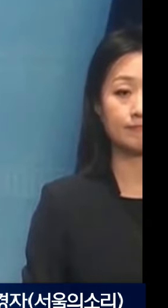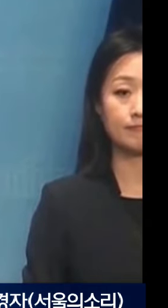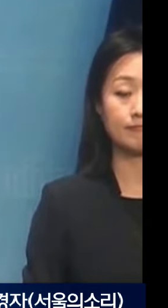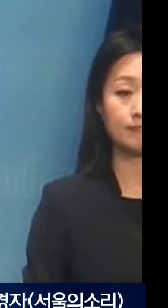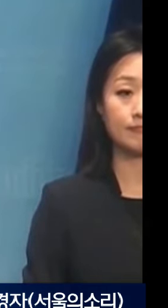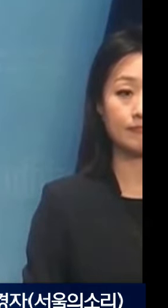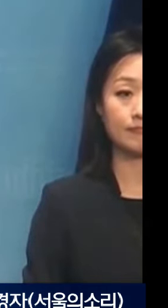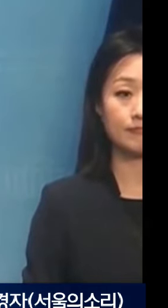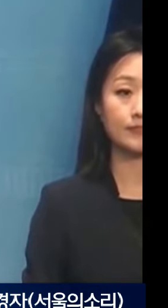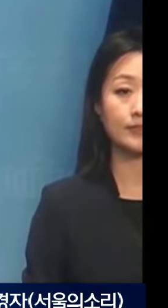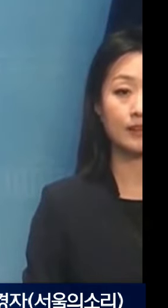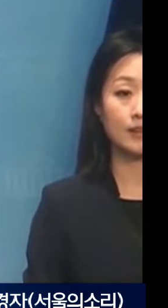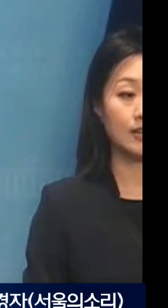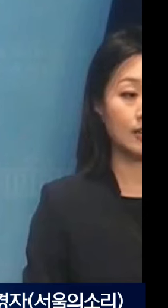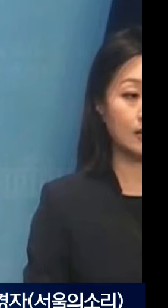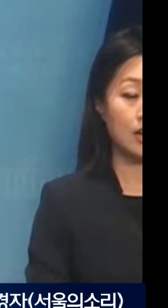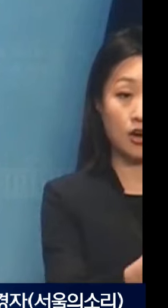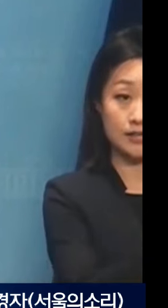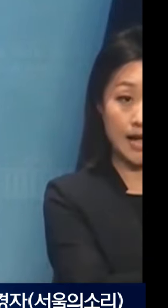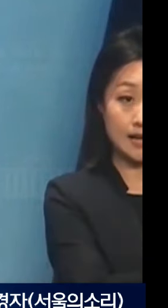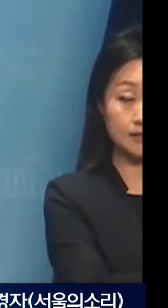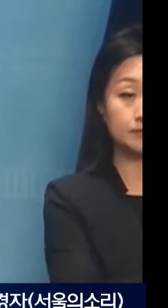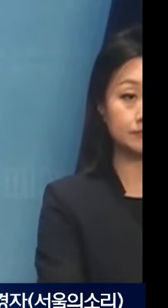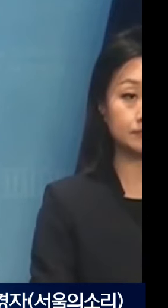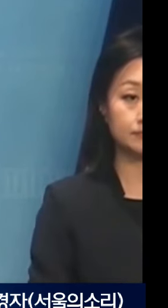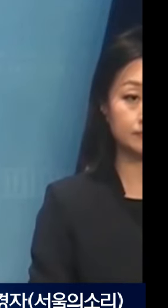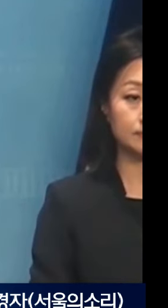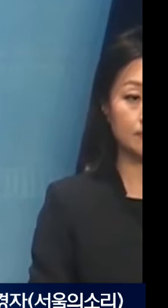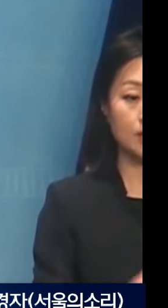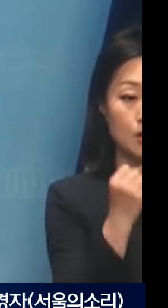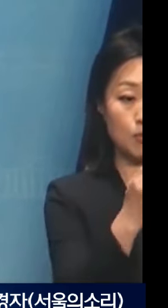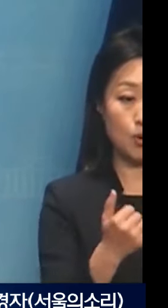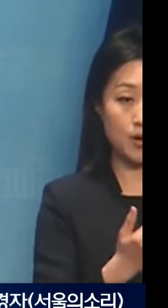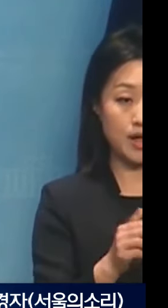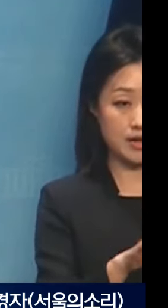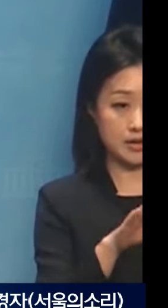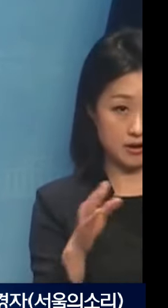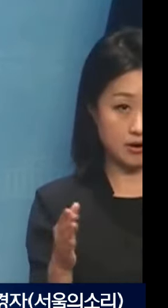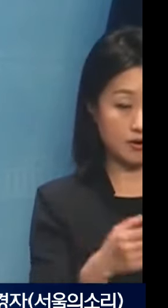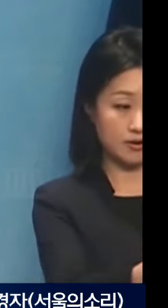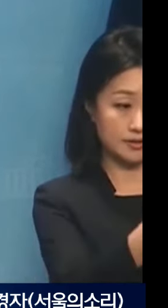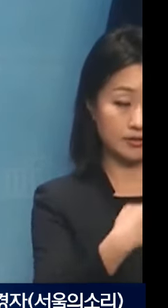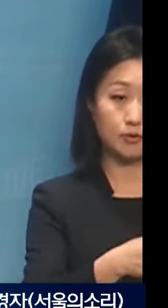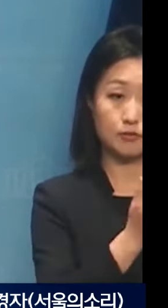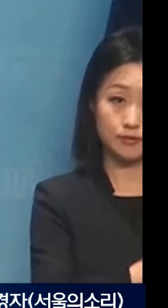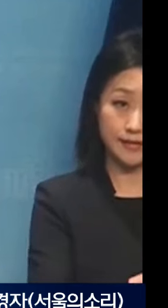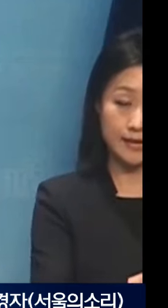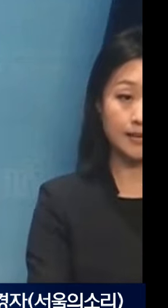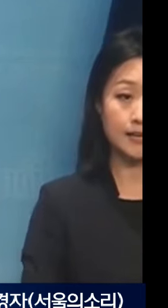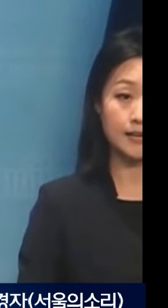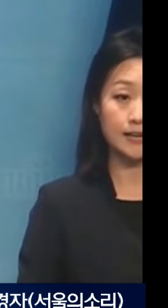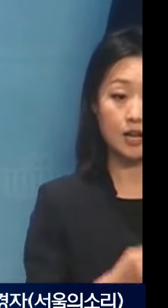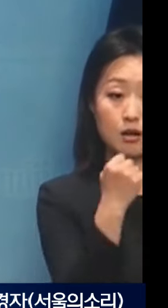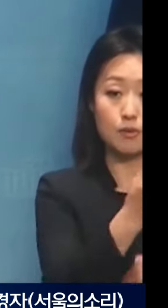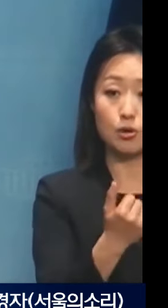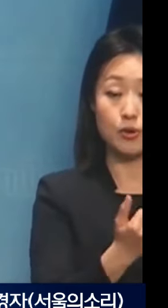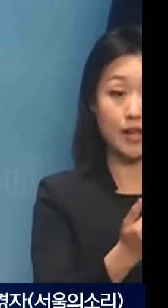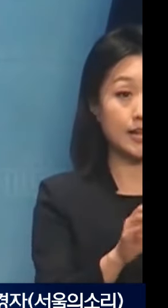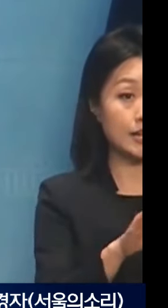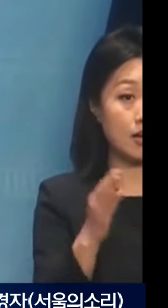야당 의원들의 본회의 개최 요구는 국회법에 준수하여 진행하고 있습니다. 국회 본회의